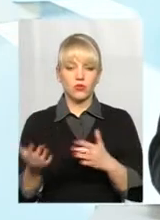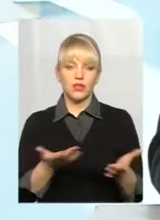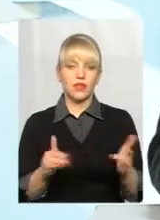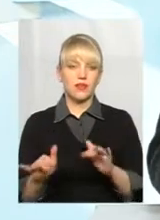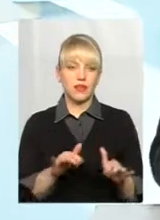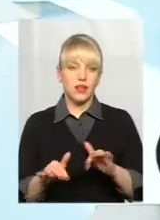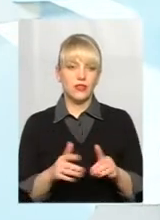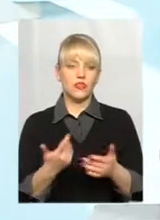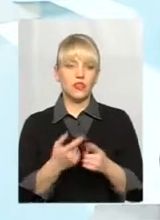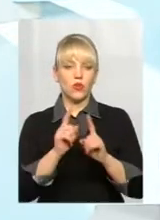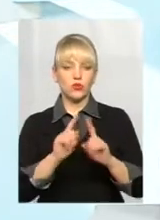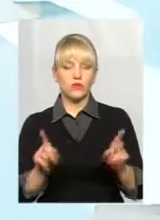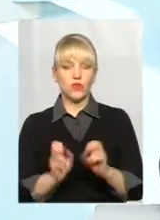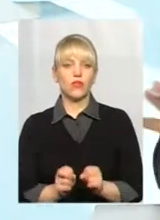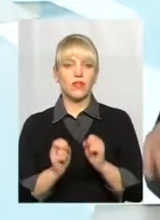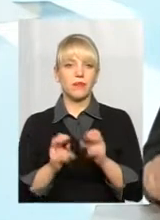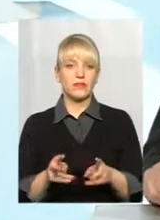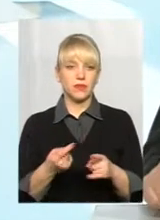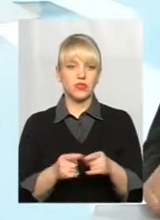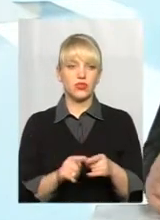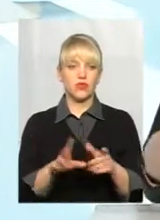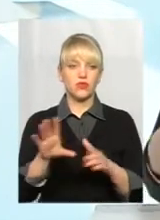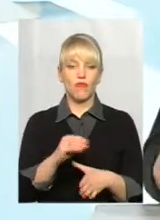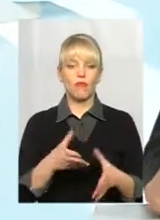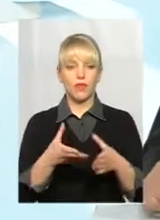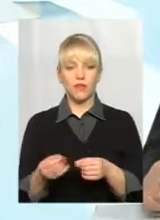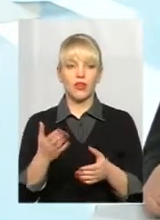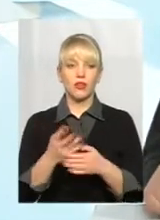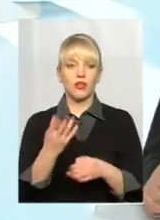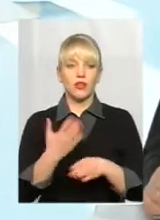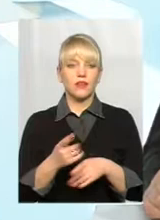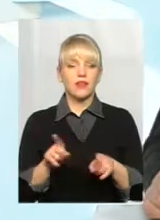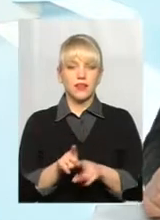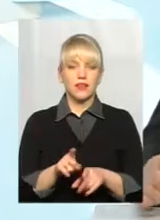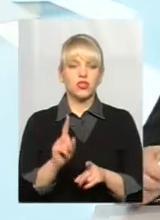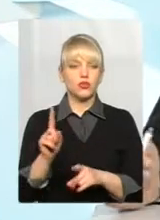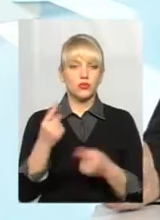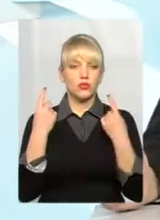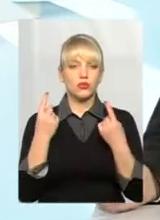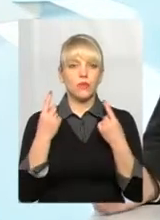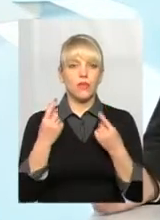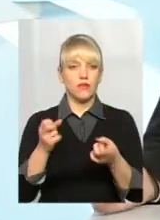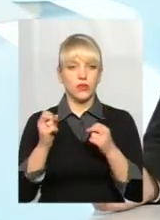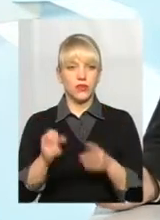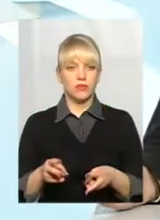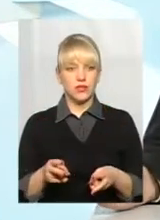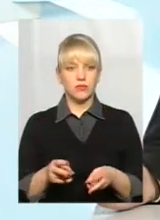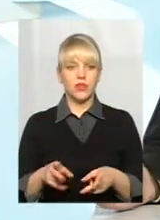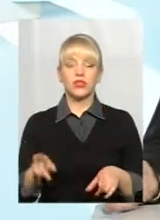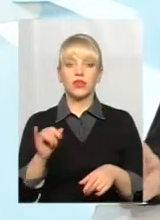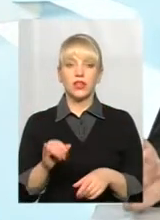яка вона є особливо небезпечна. Тобто воно все впливає, а є таке, що особливо небезпечне. І от